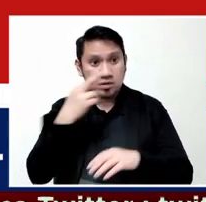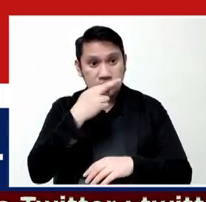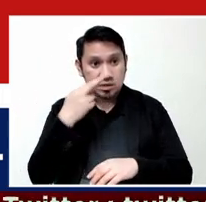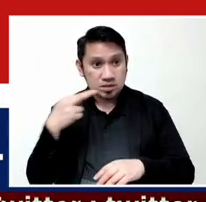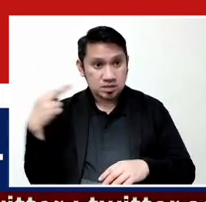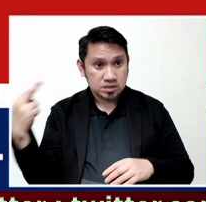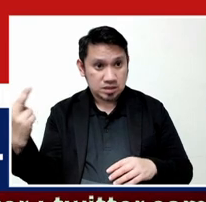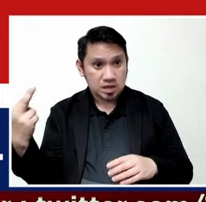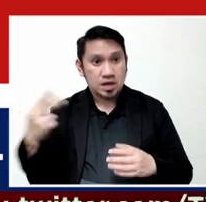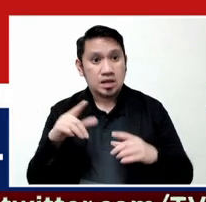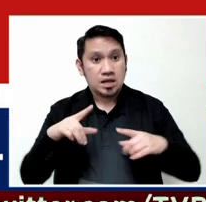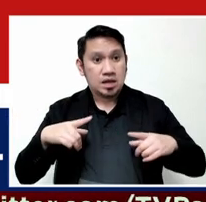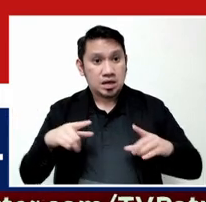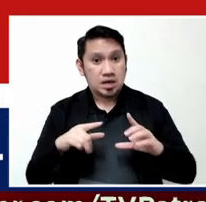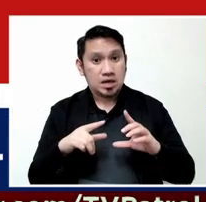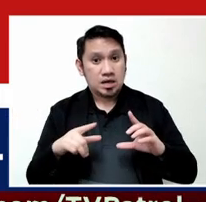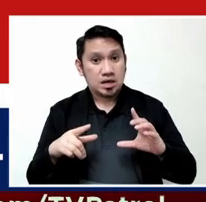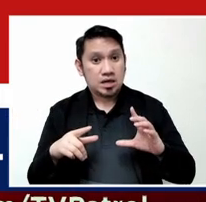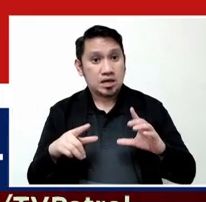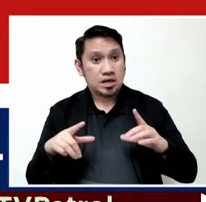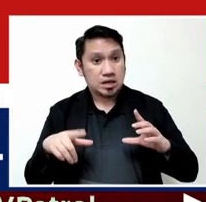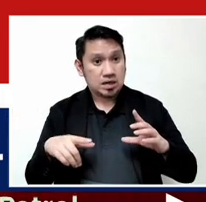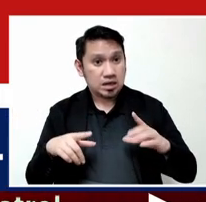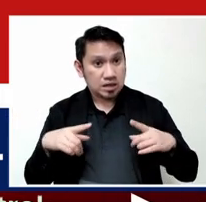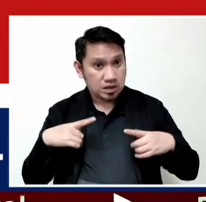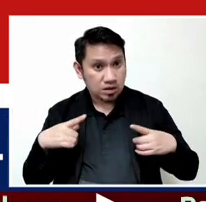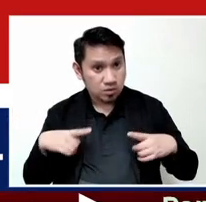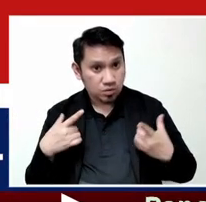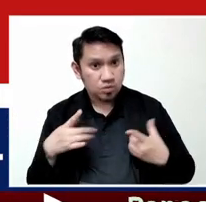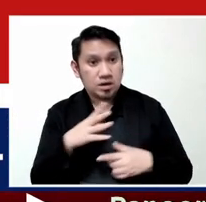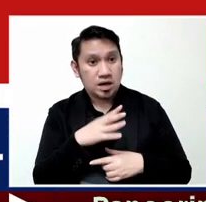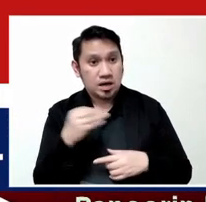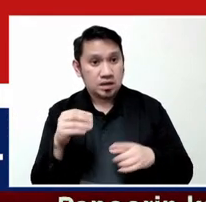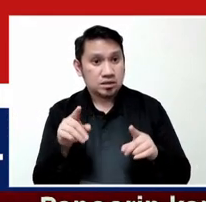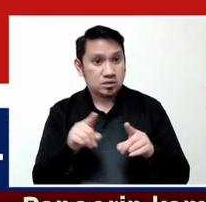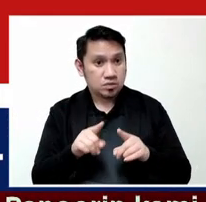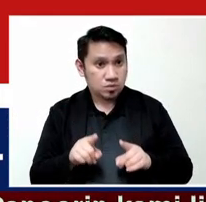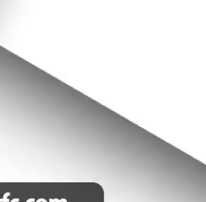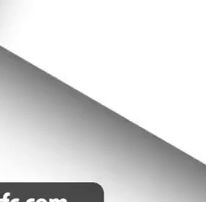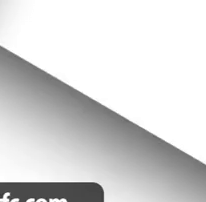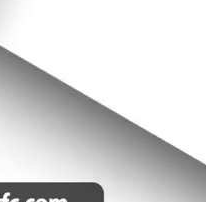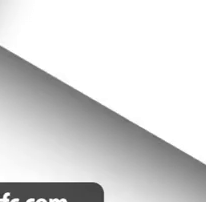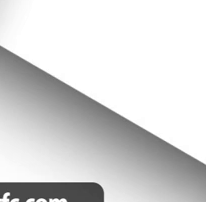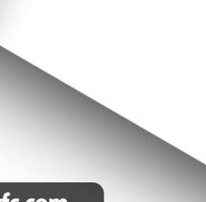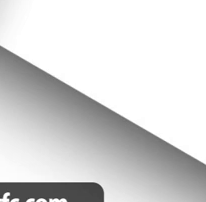at Binyan, Laguna at gayon din sa San Rafael at Pulilan, Bulacan.